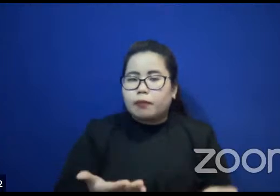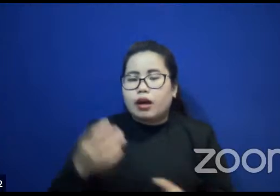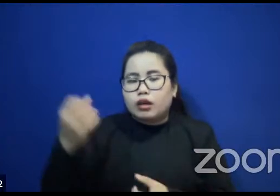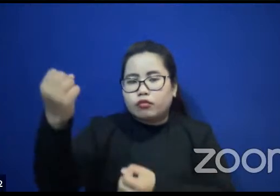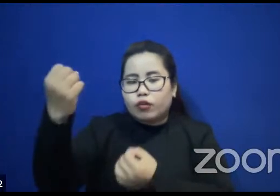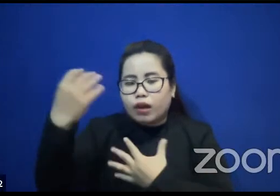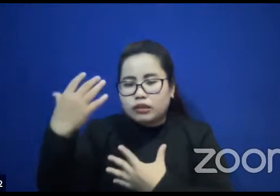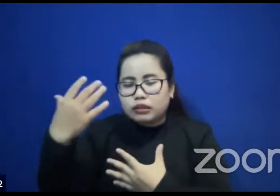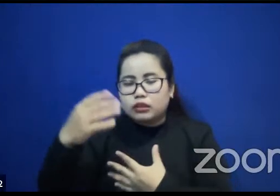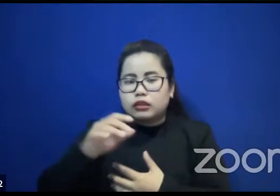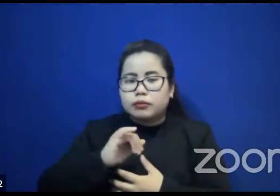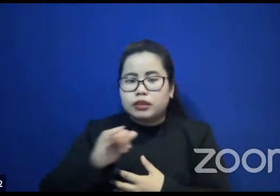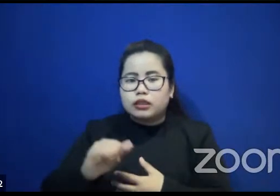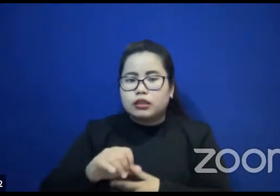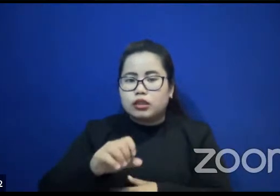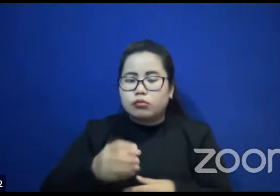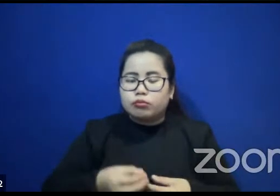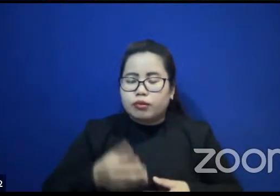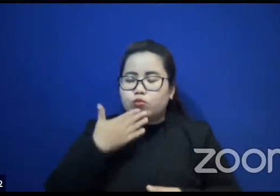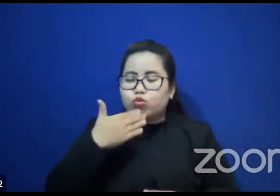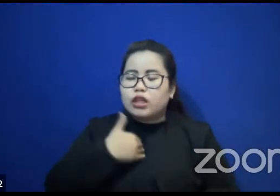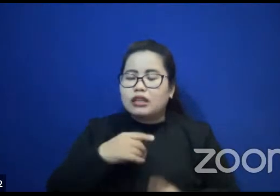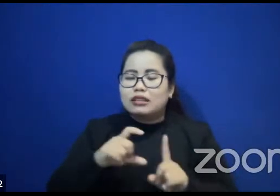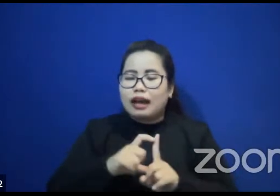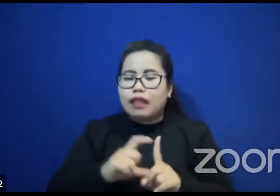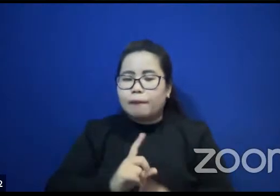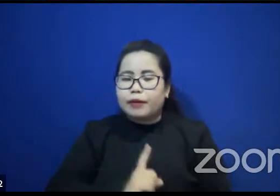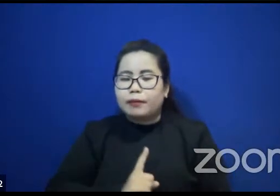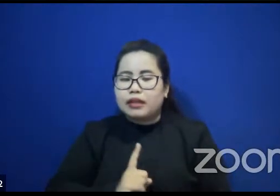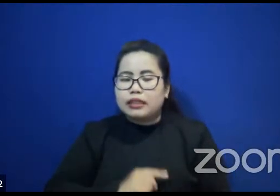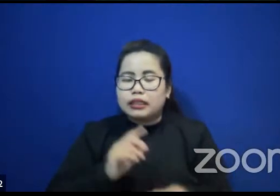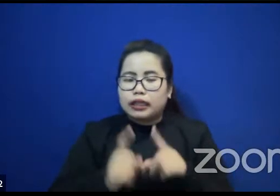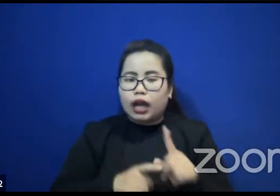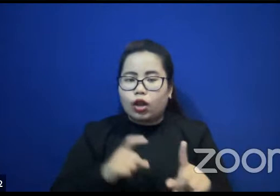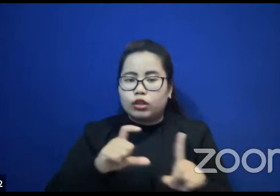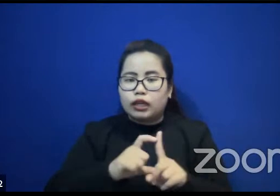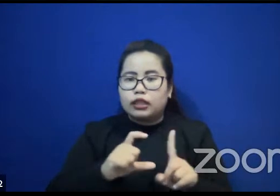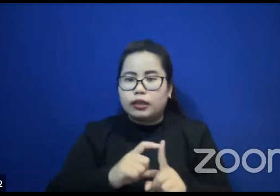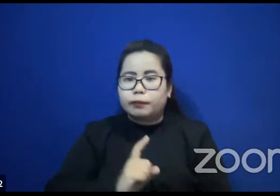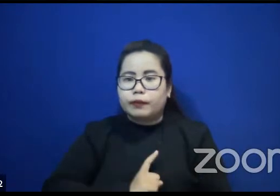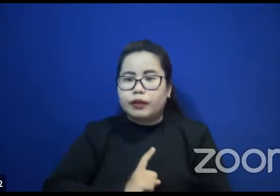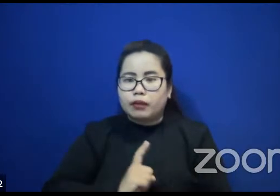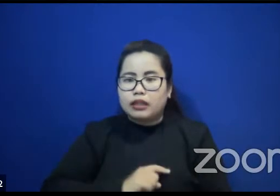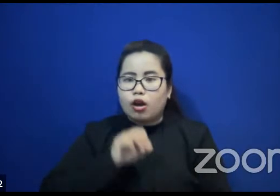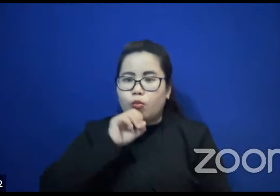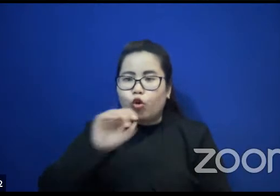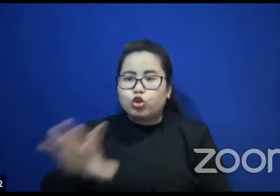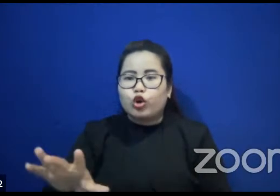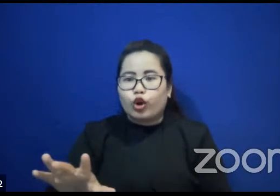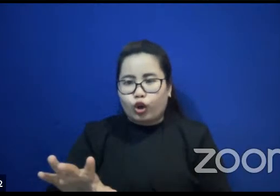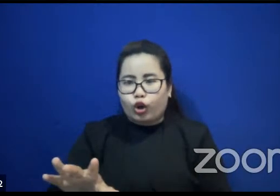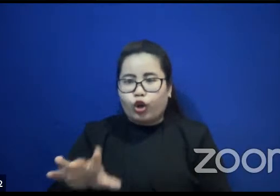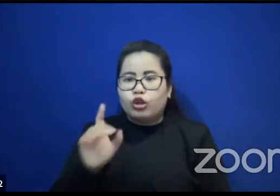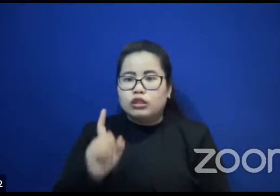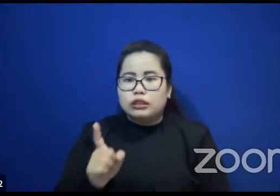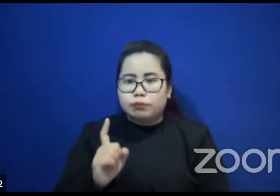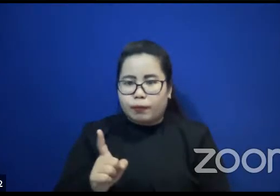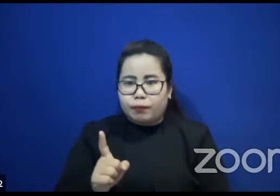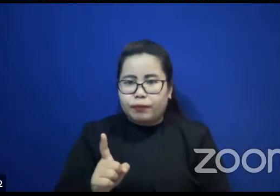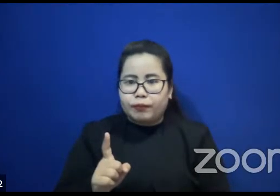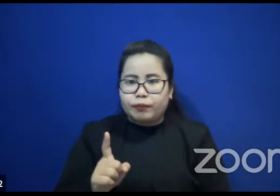memberitahukan kepada pemilik data pribadi bahwa data pribadinya ini Hai bocor gitu ya karena